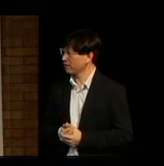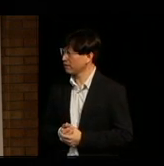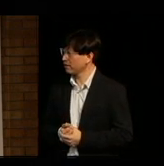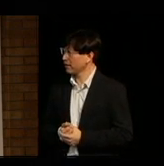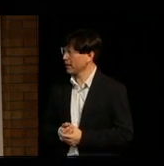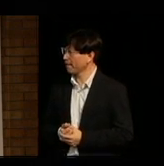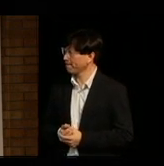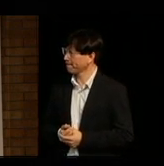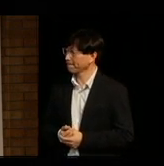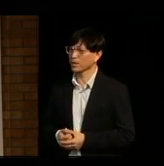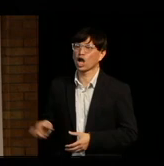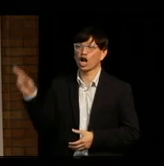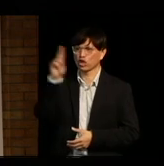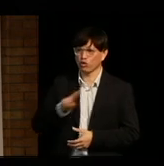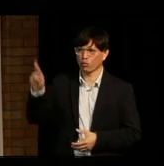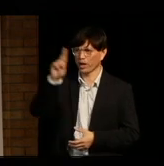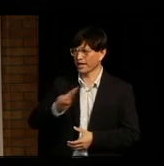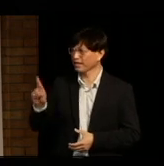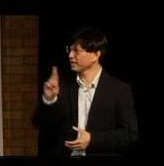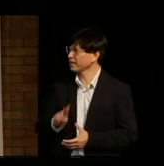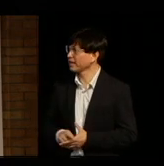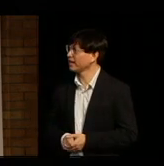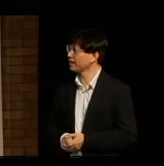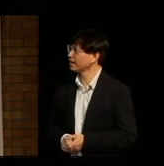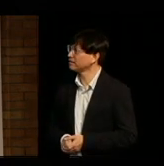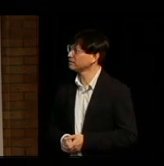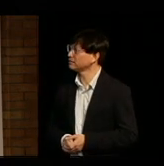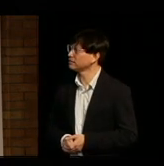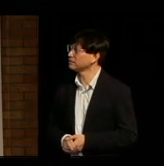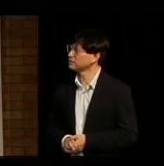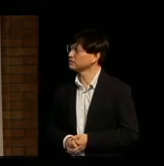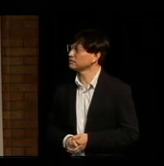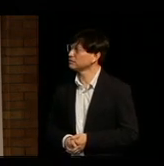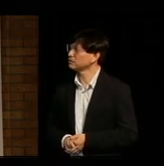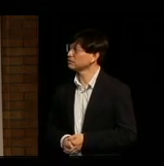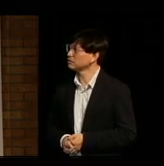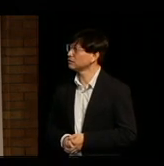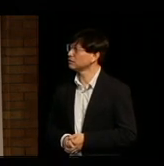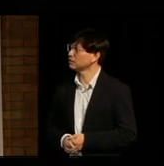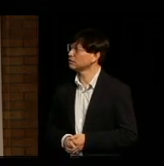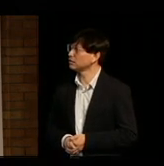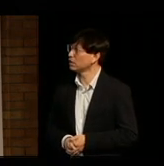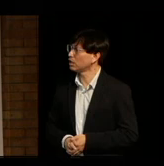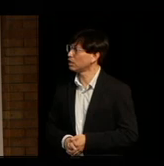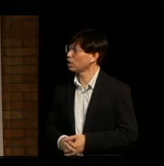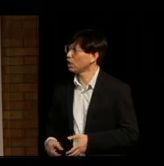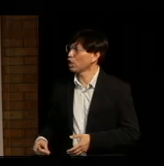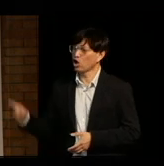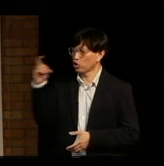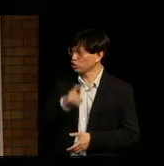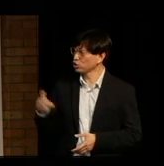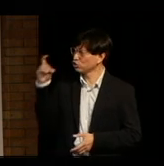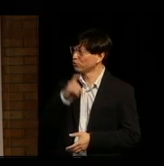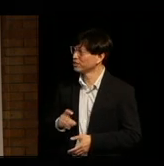in chiesa ogni domenica facevo cisimo poi non capivo niente quindi io andavo e seguivo ogni giovedì mi ricordo che era